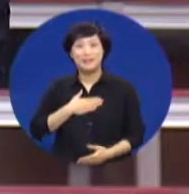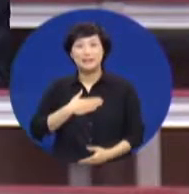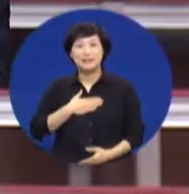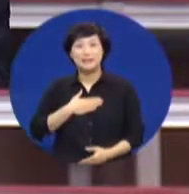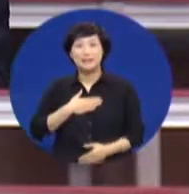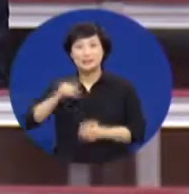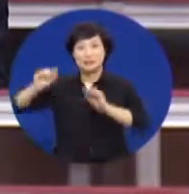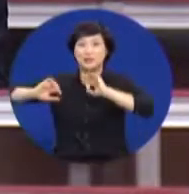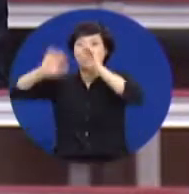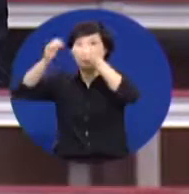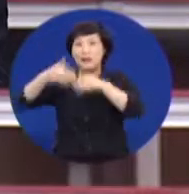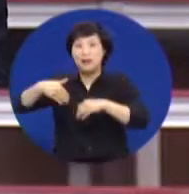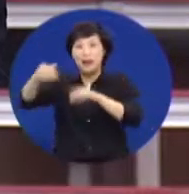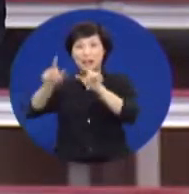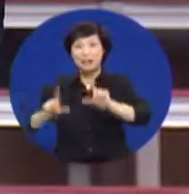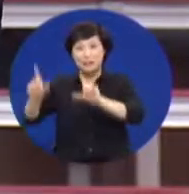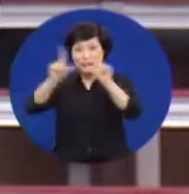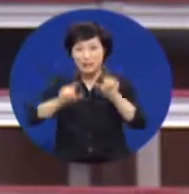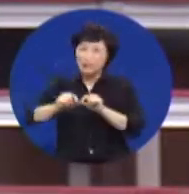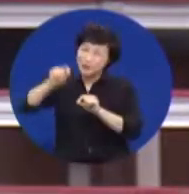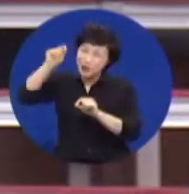영원히 천국 가서 산다.